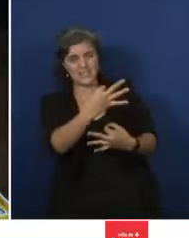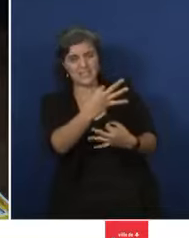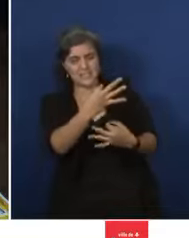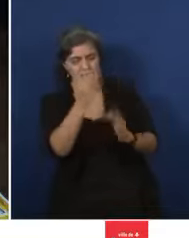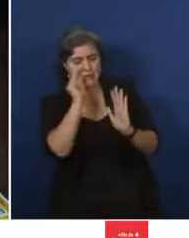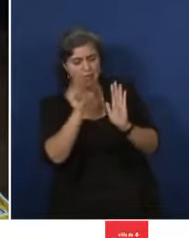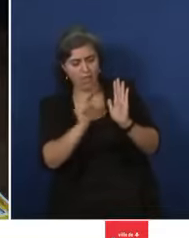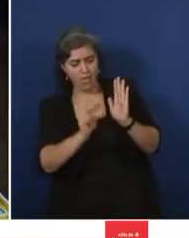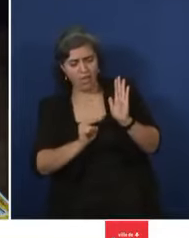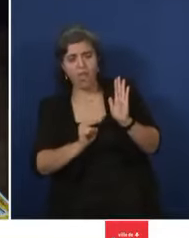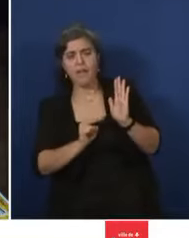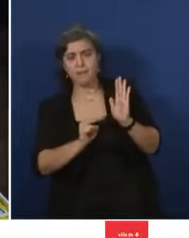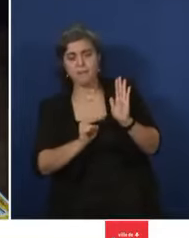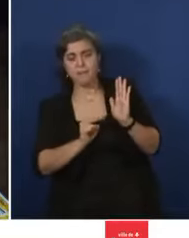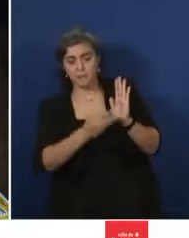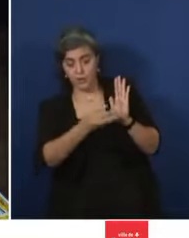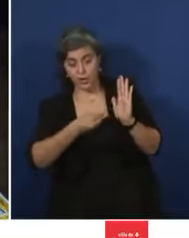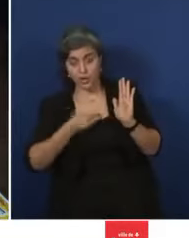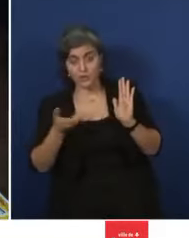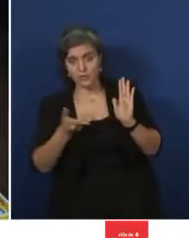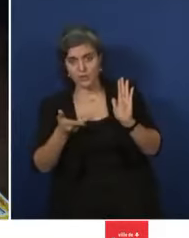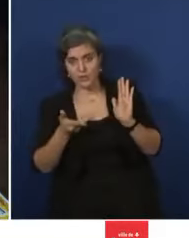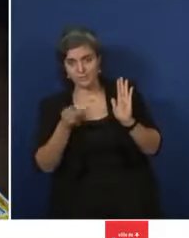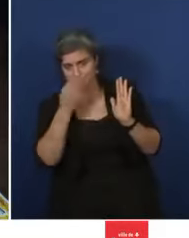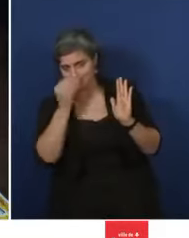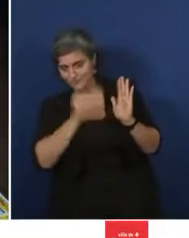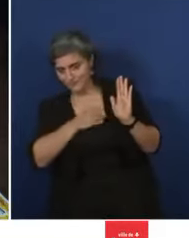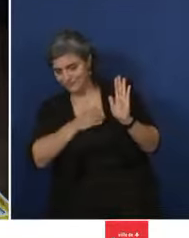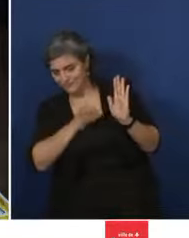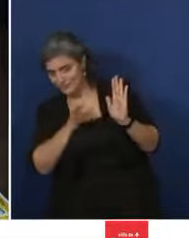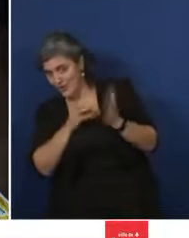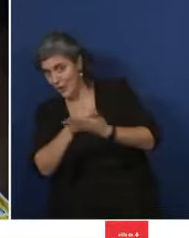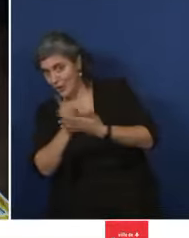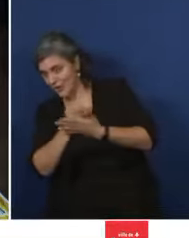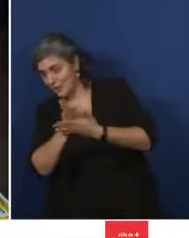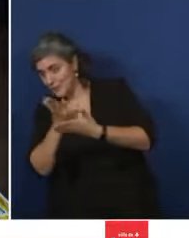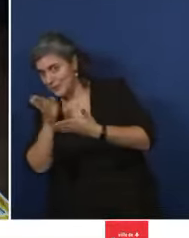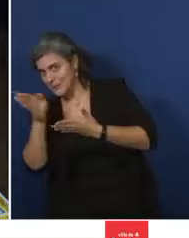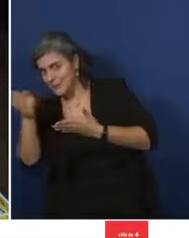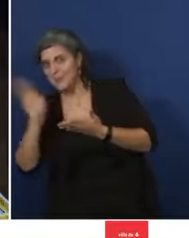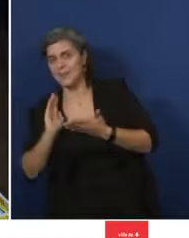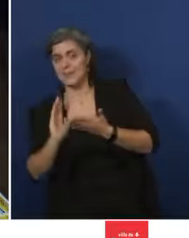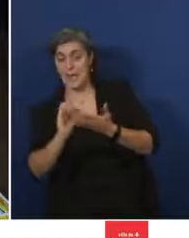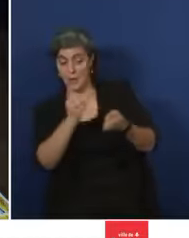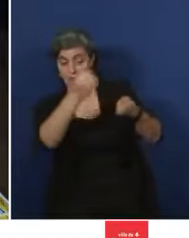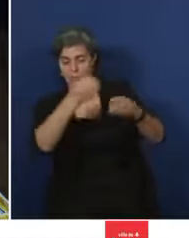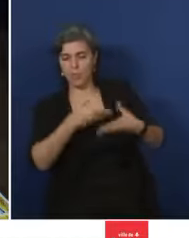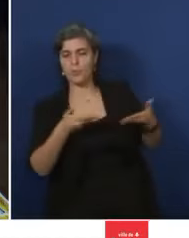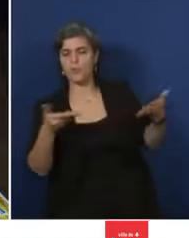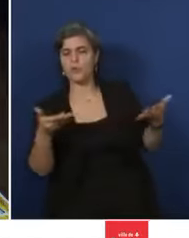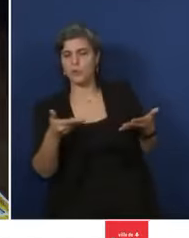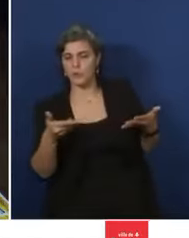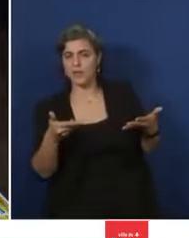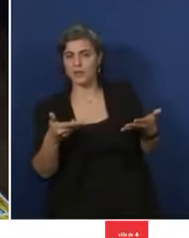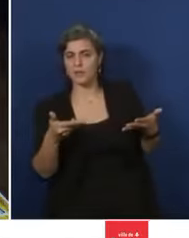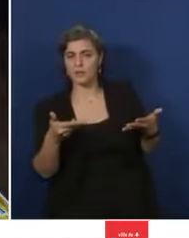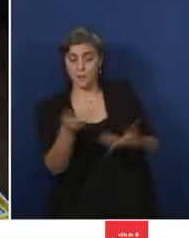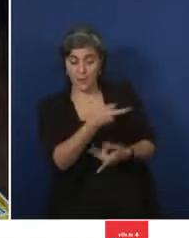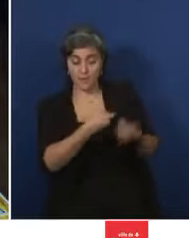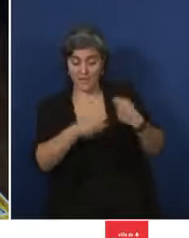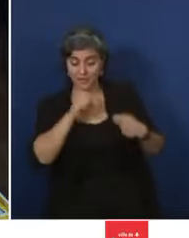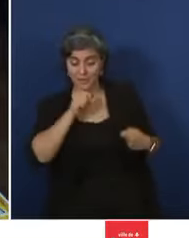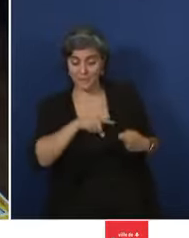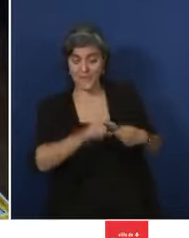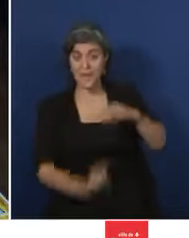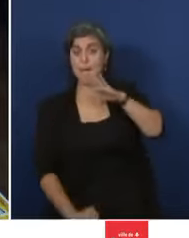délibération indiquent bien une direction. Or, ce qui est proposé dans ce marché, c'est un